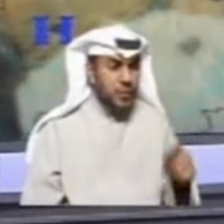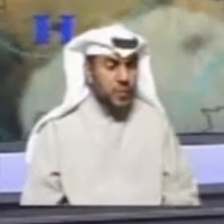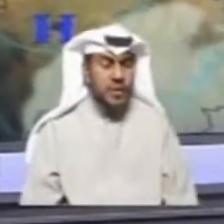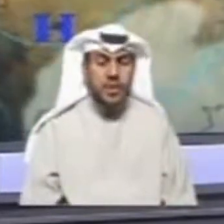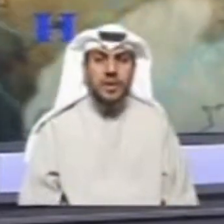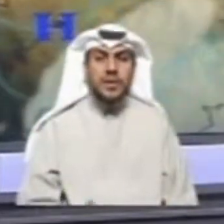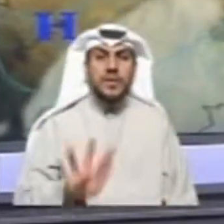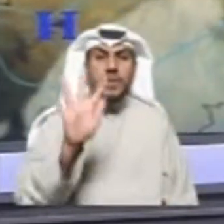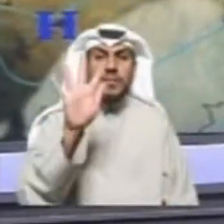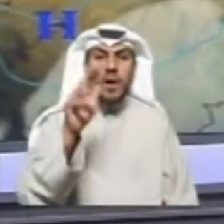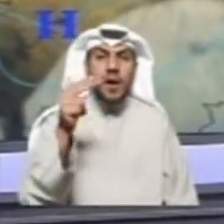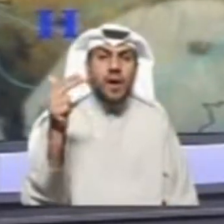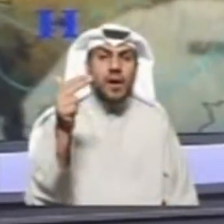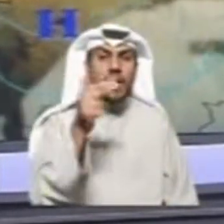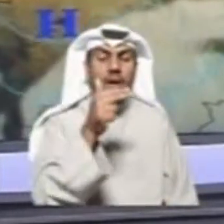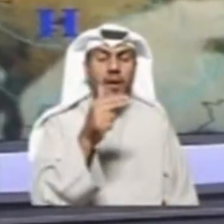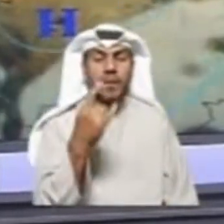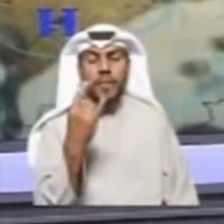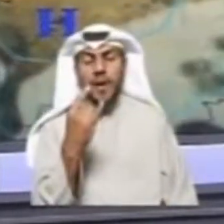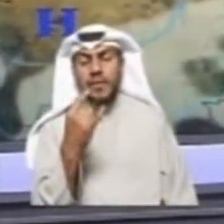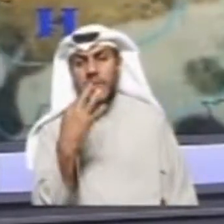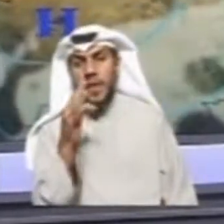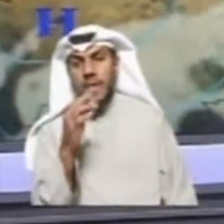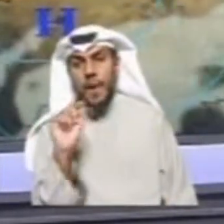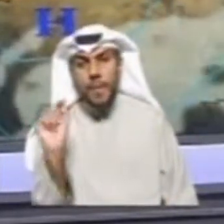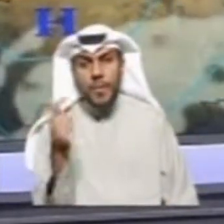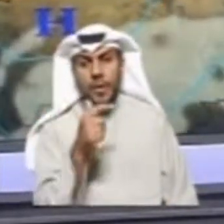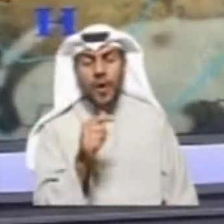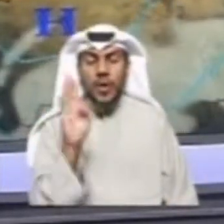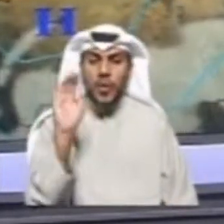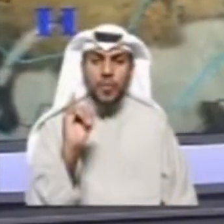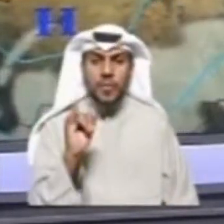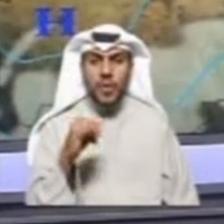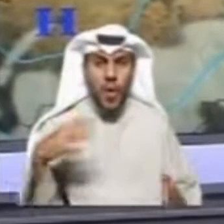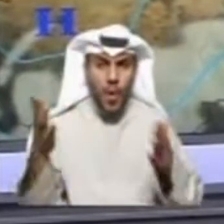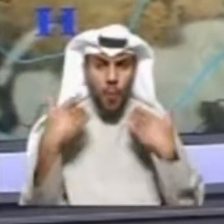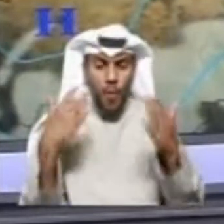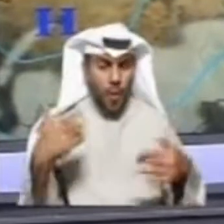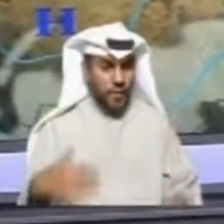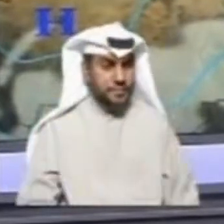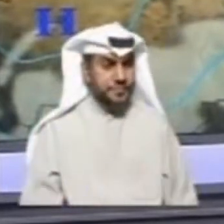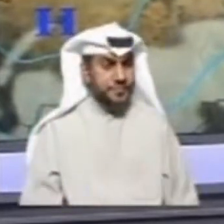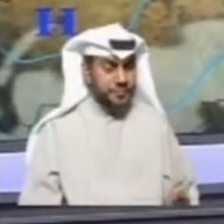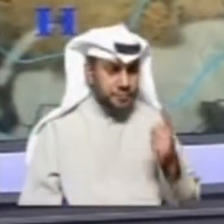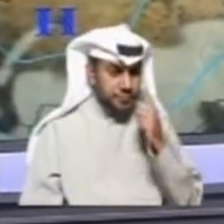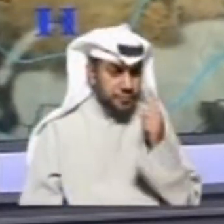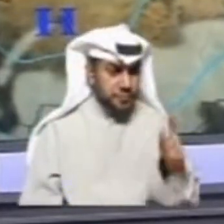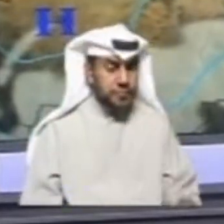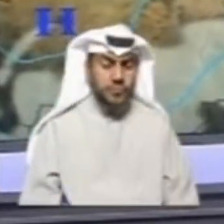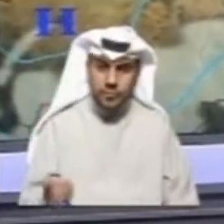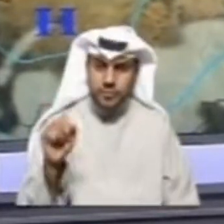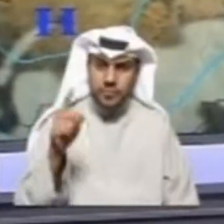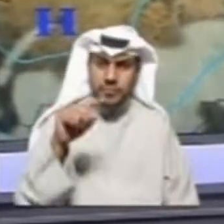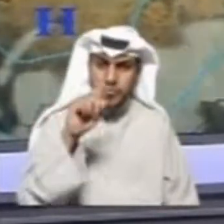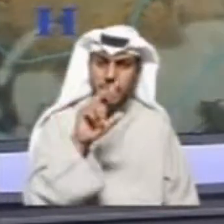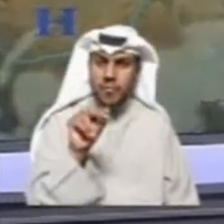غربية معتدلة السرعة تتراوح سرعتها من 10 إلى 30 كيلومتر في الساعة. الأجواء مستقرة بشكل عام، راح تستمر ويانا خلال الأيام القليلة